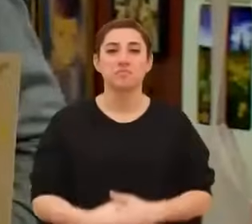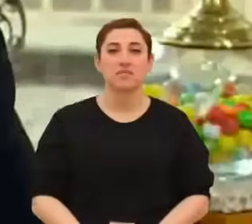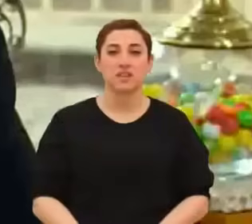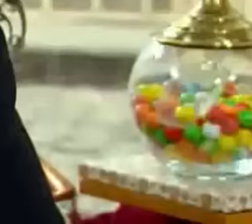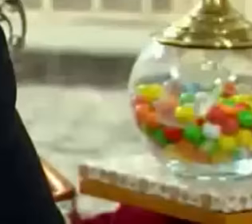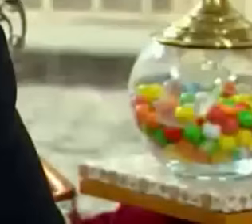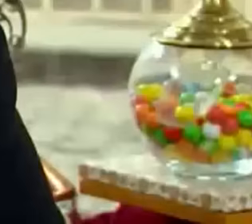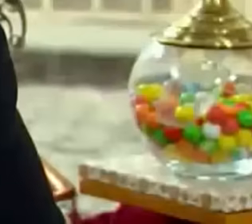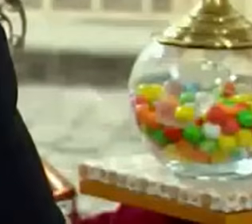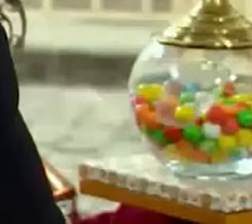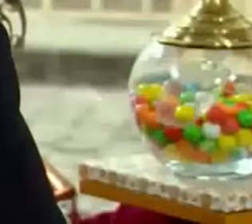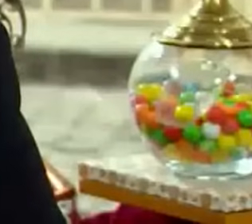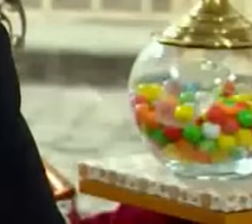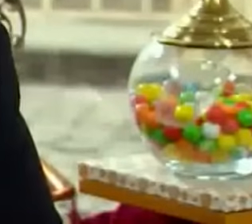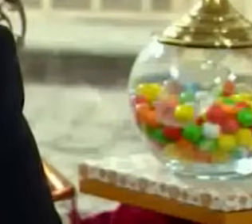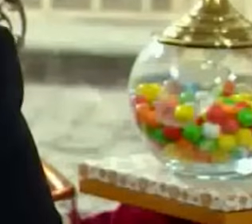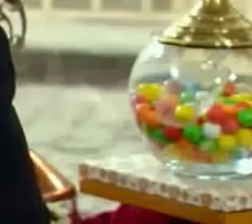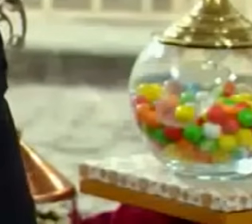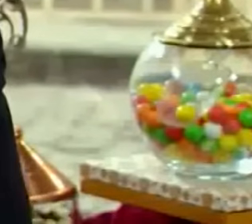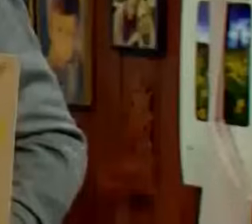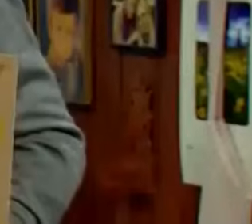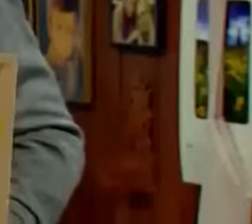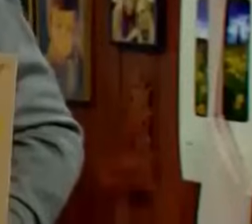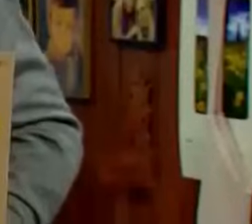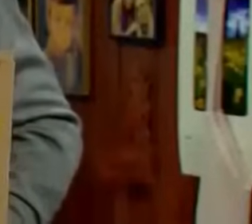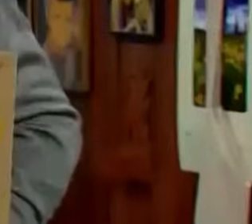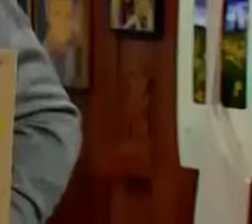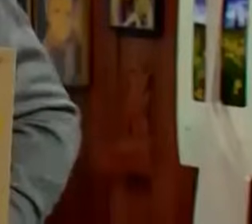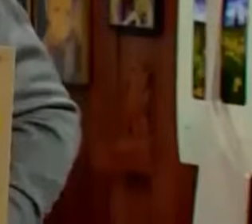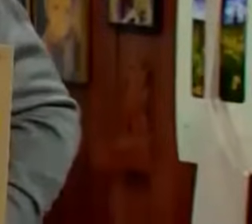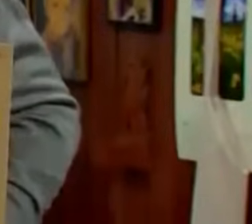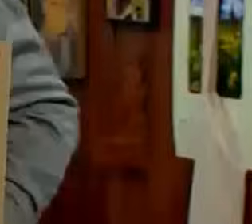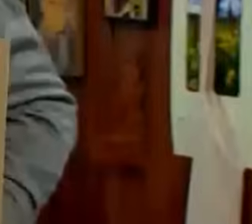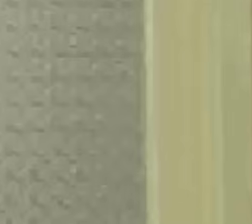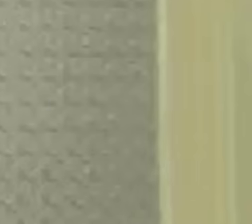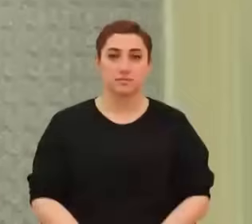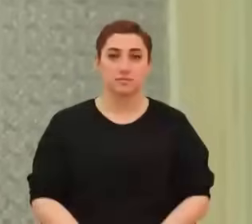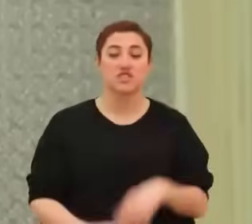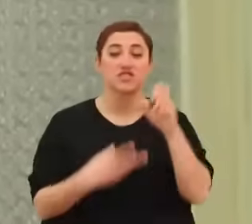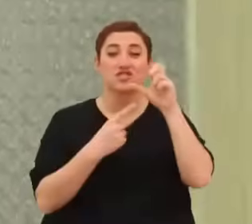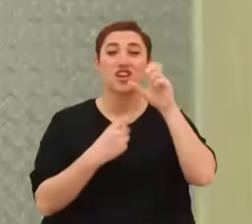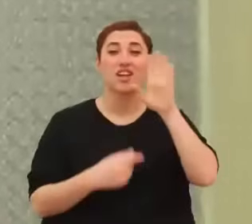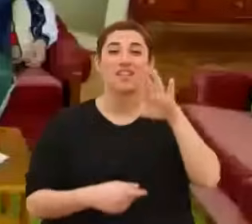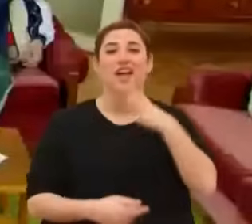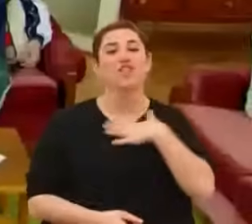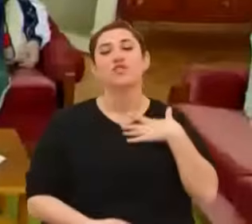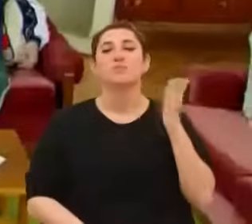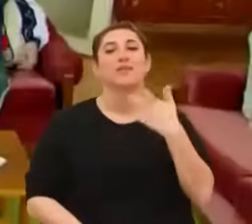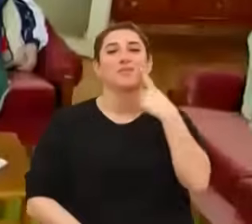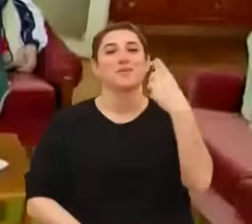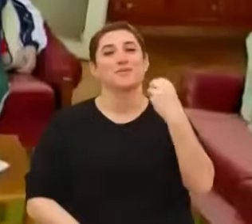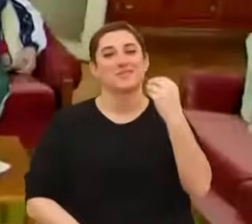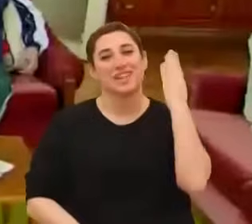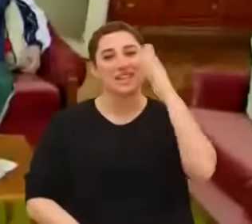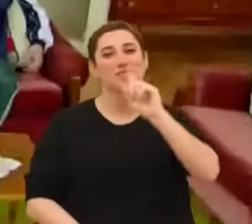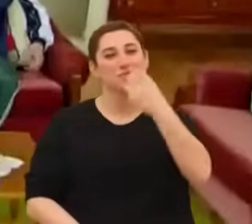Demin bakışlarını kaçırarak çayını yudumladı. Sami şüphede kalmış, resmi inceliyor. Çağatay, Ali'cim hadi bak. Güzel